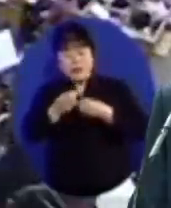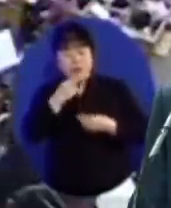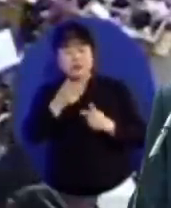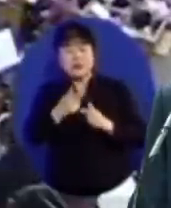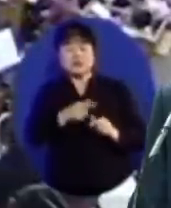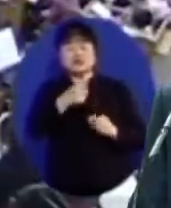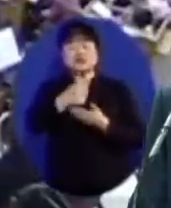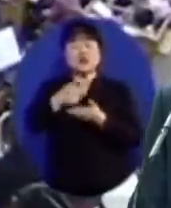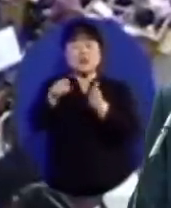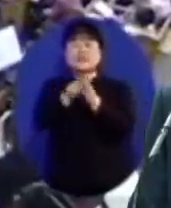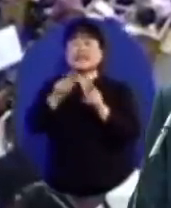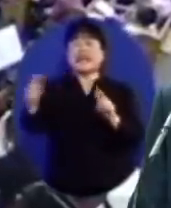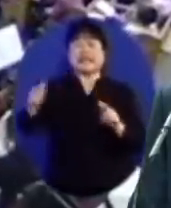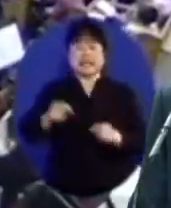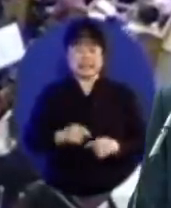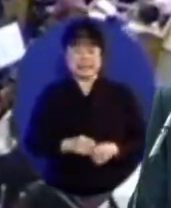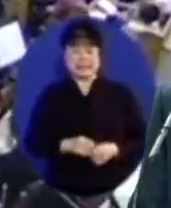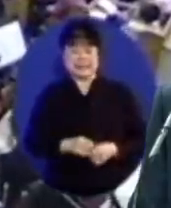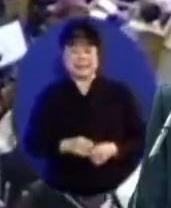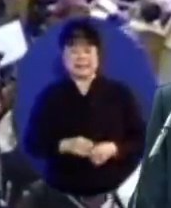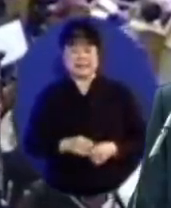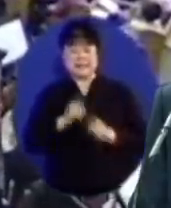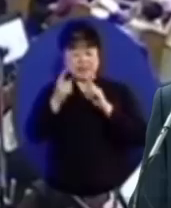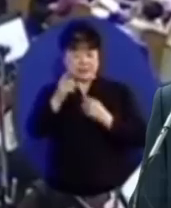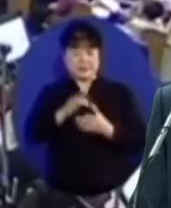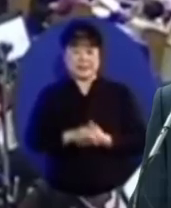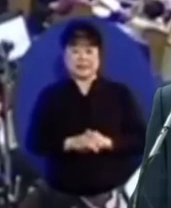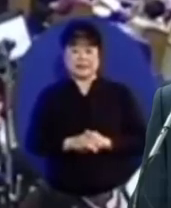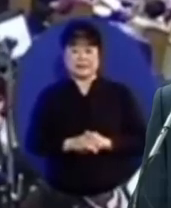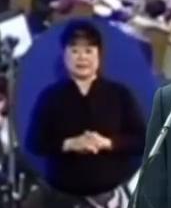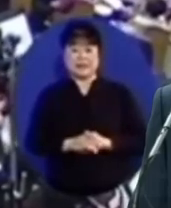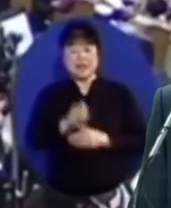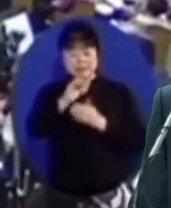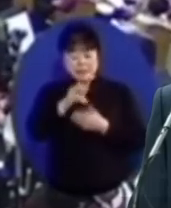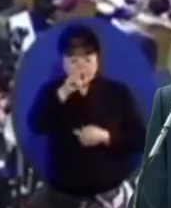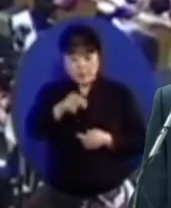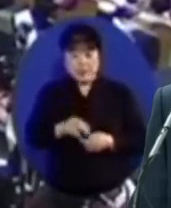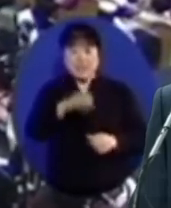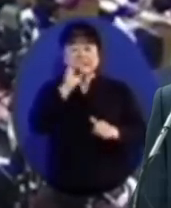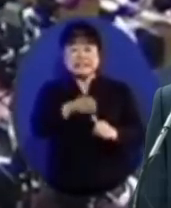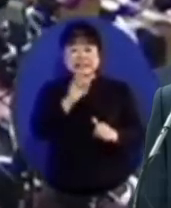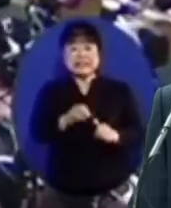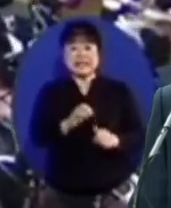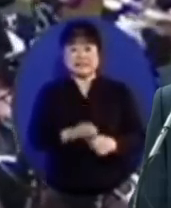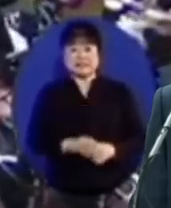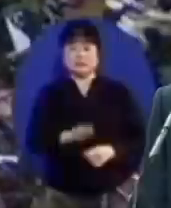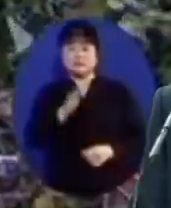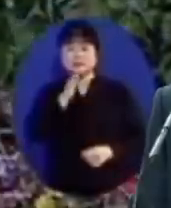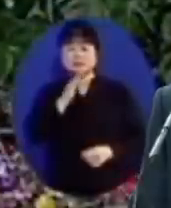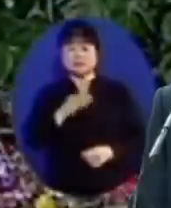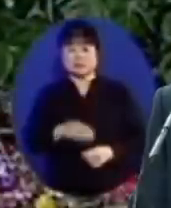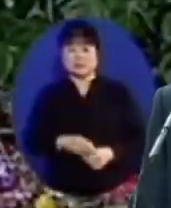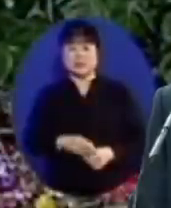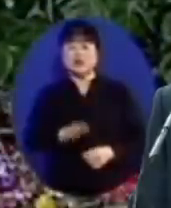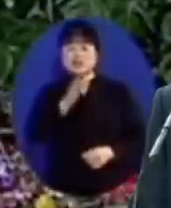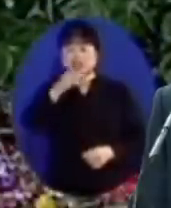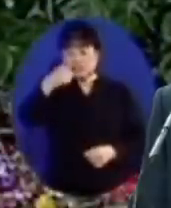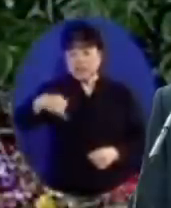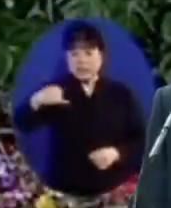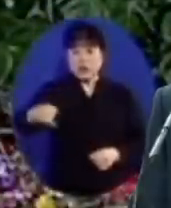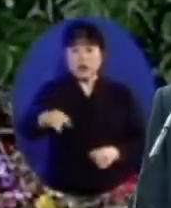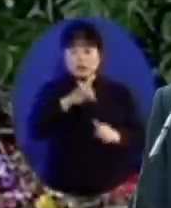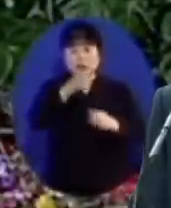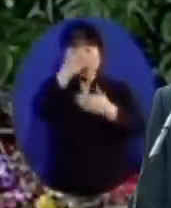예수를 구주로 안 믿은 증거가 바로 여기에 있습니다. 그렇게 말했습니다. 성경은 징계는 사성자가 받는 것이 아니라 친자녀가 받는